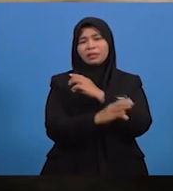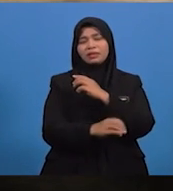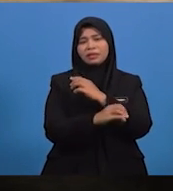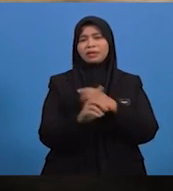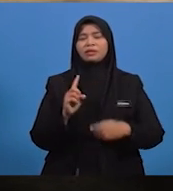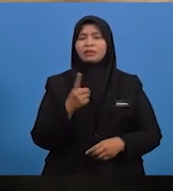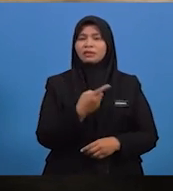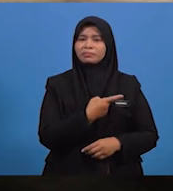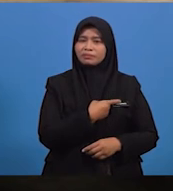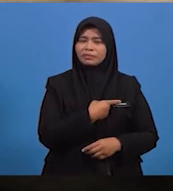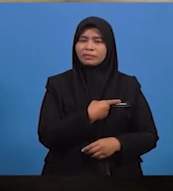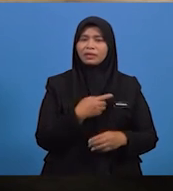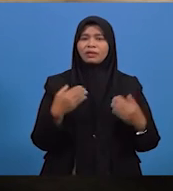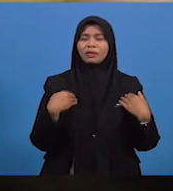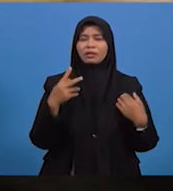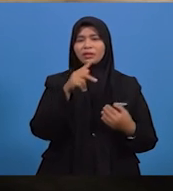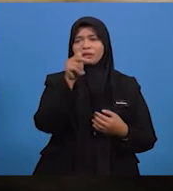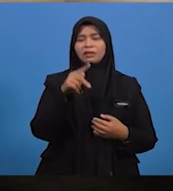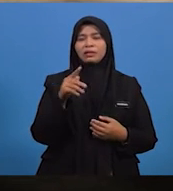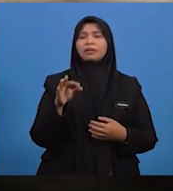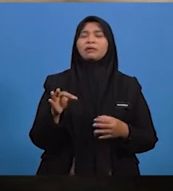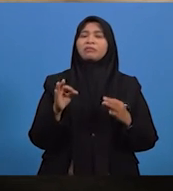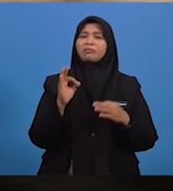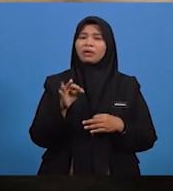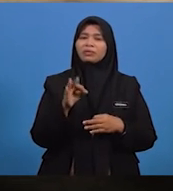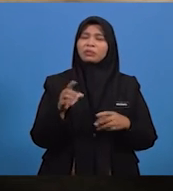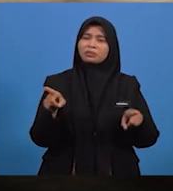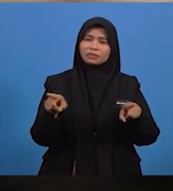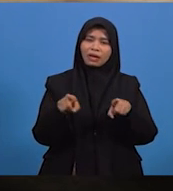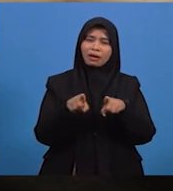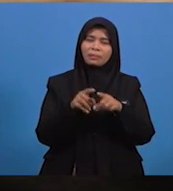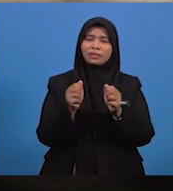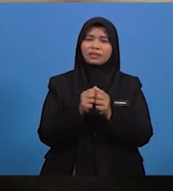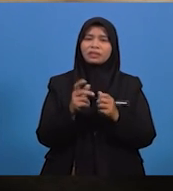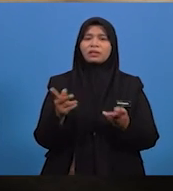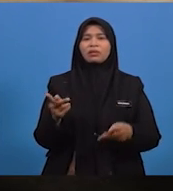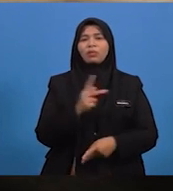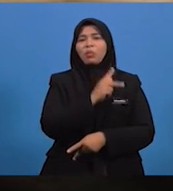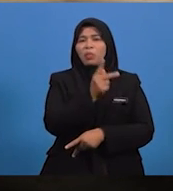Adakah faktornya sama dengan kuasa barat British yang pernah menjajah negara kita?